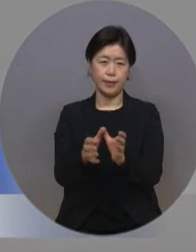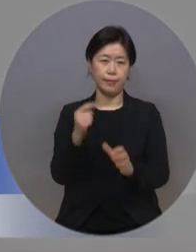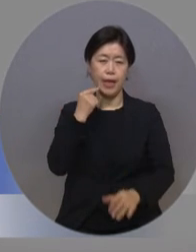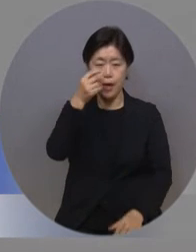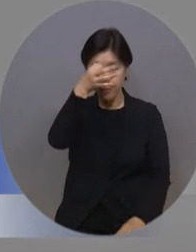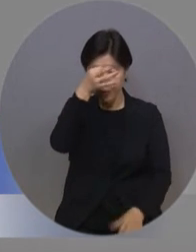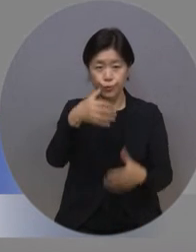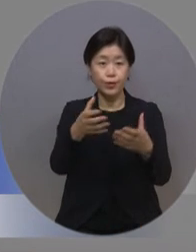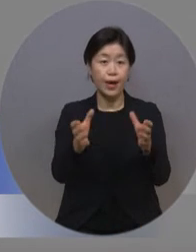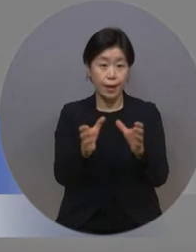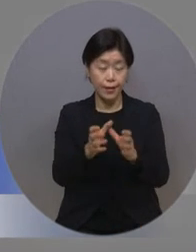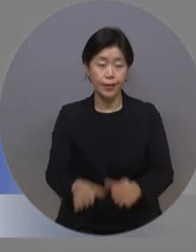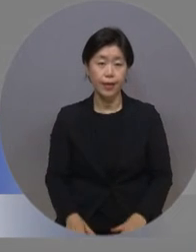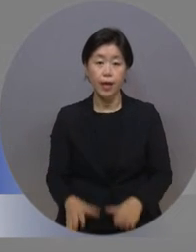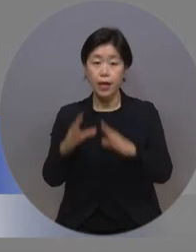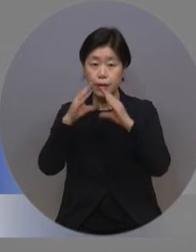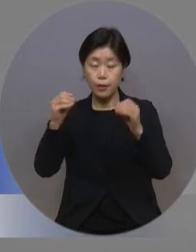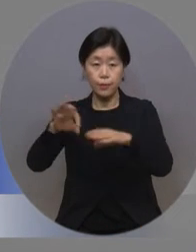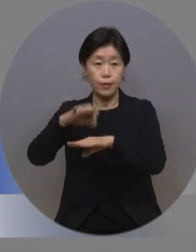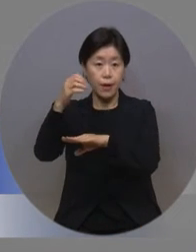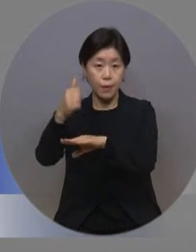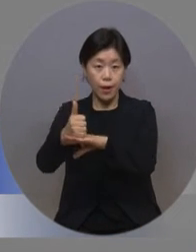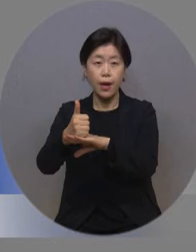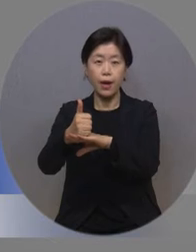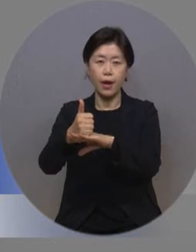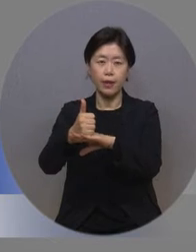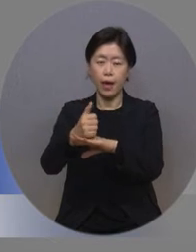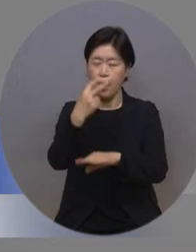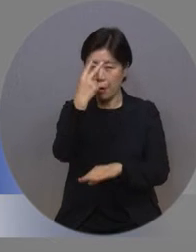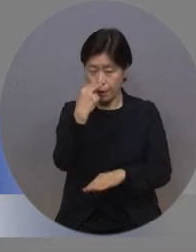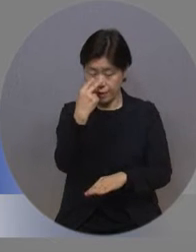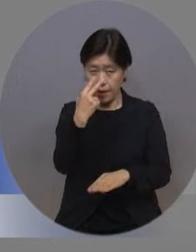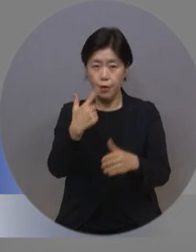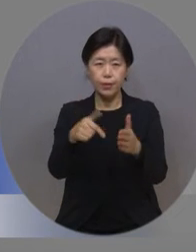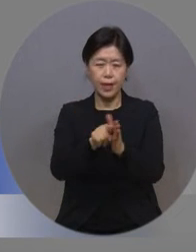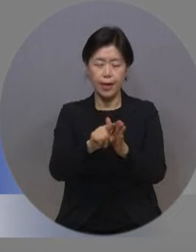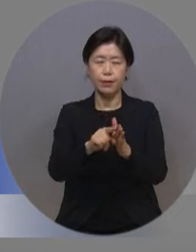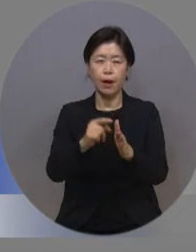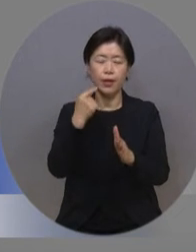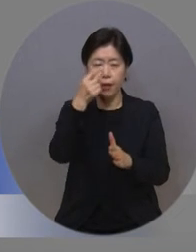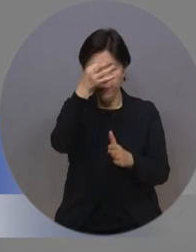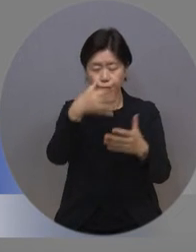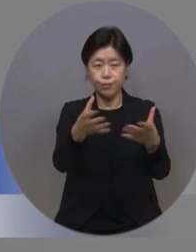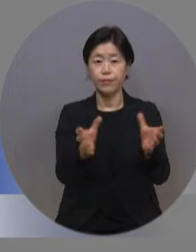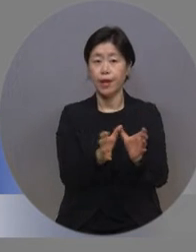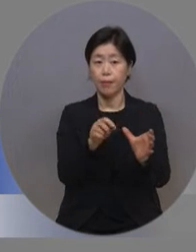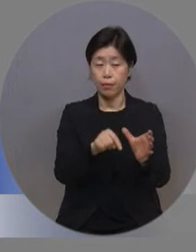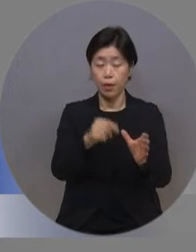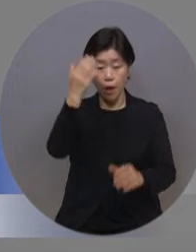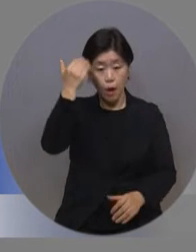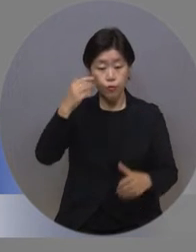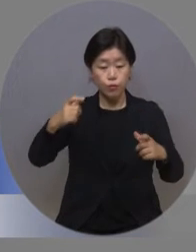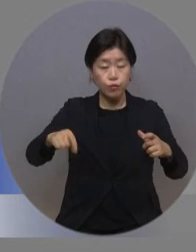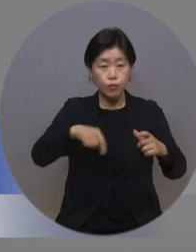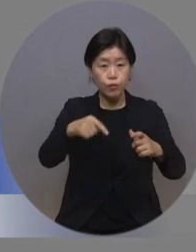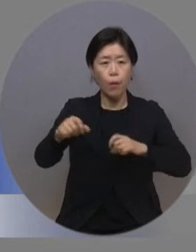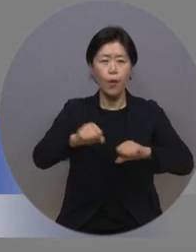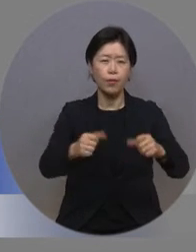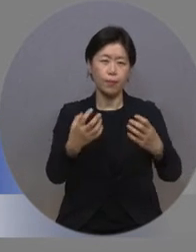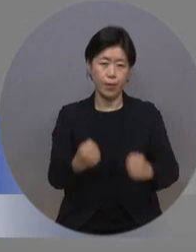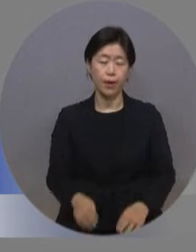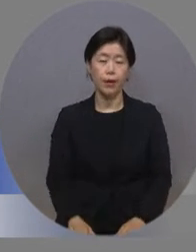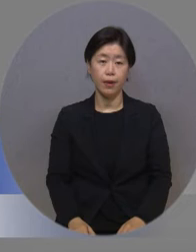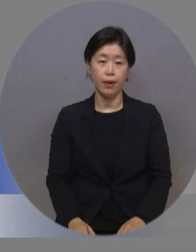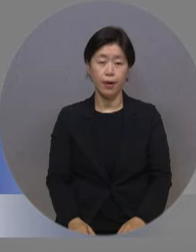지원한이 세종대왕의 관념맹인 제도를 계승한 단체입니다 국내에서 활발하게 공연을 하고 있는데요 우리